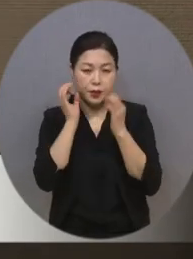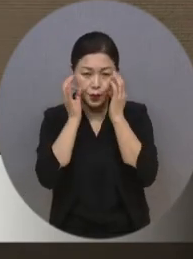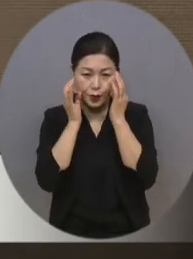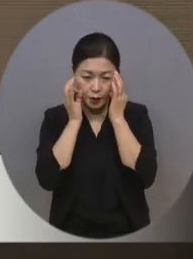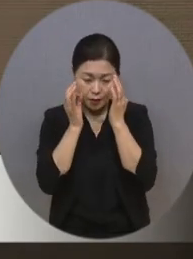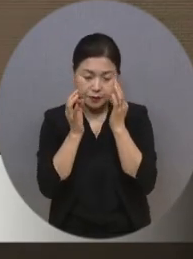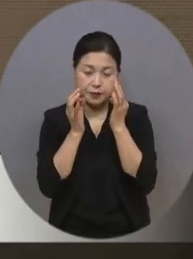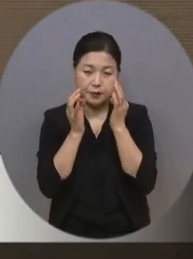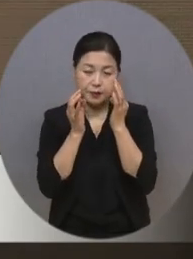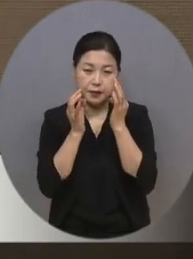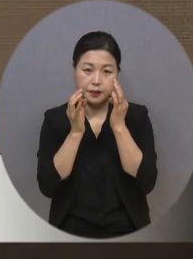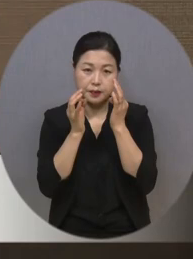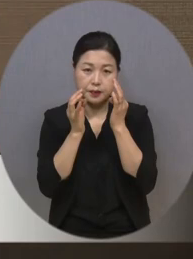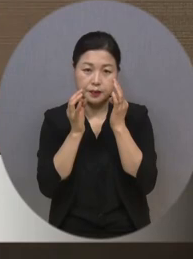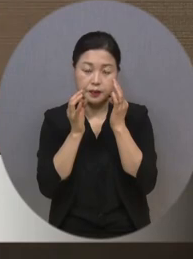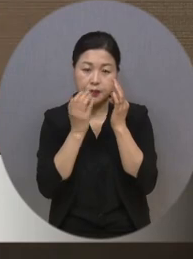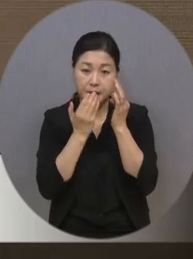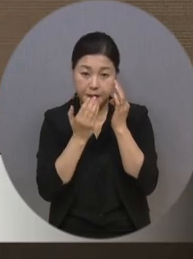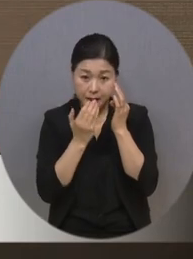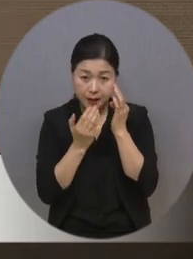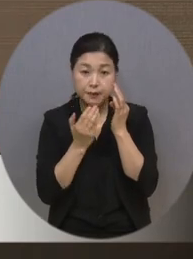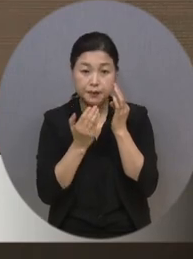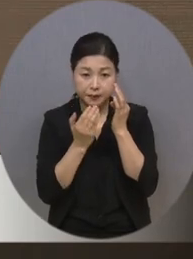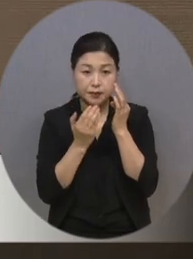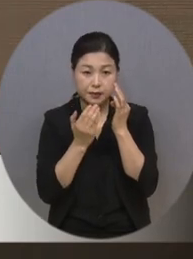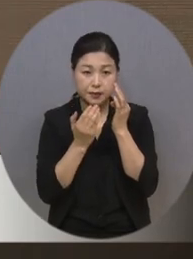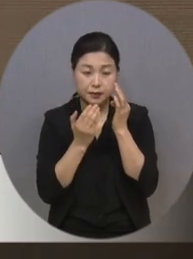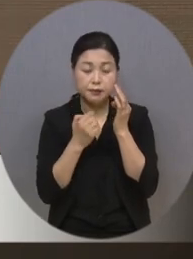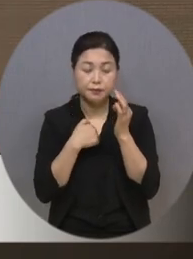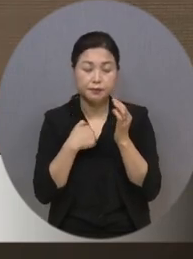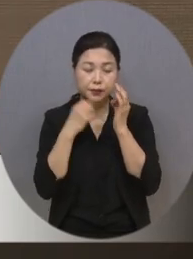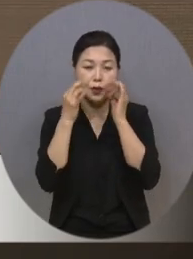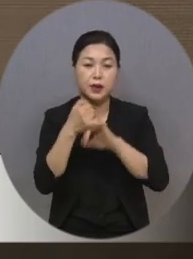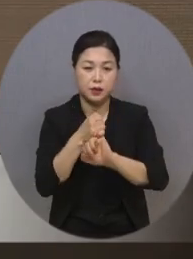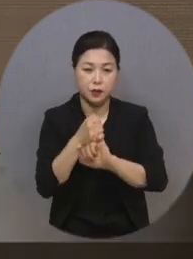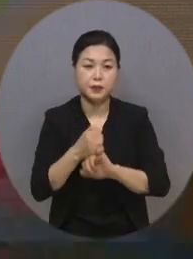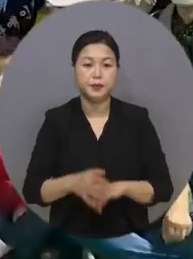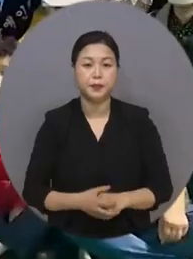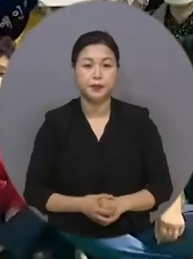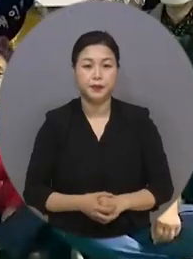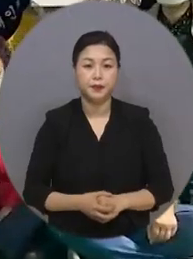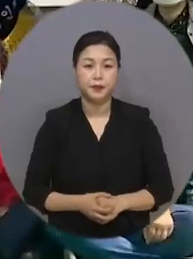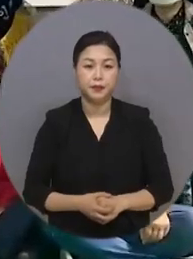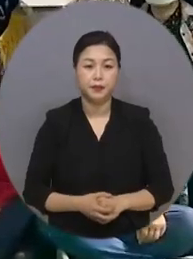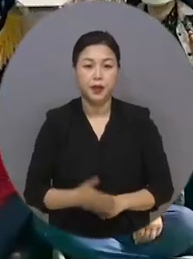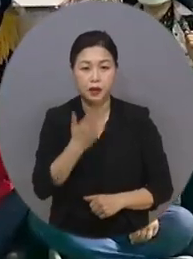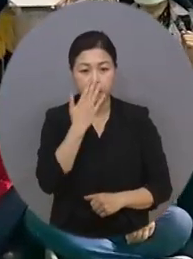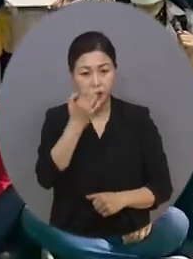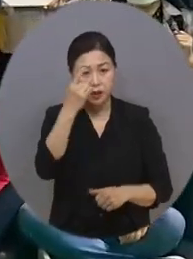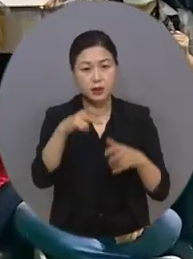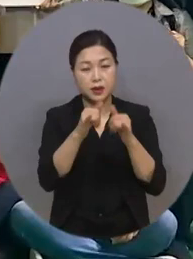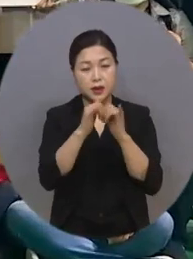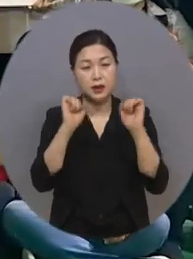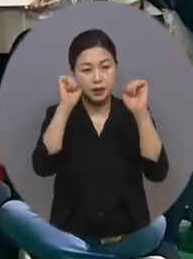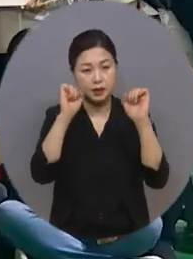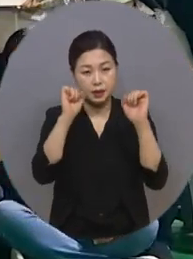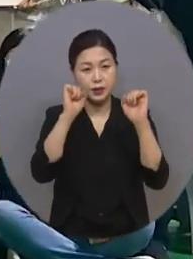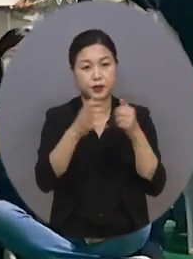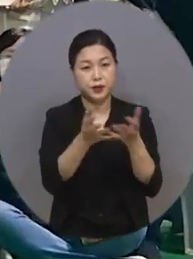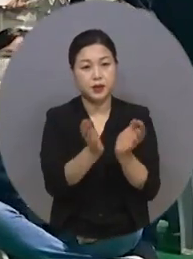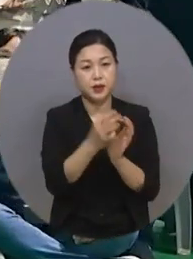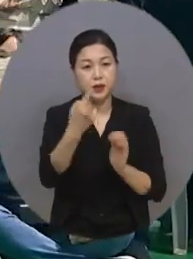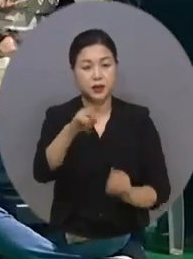조금 더 신경 써서 할 수 있도록 저도 최선을 다하겠습니다. 순천시 장애인체육회는